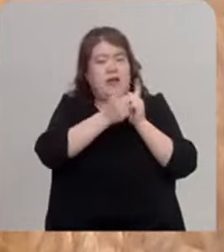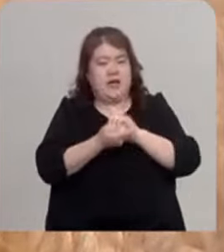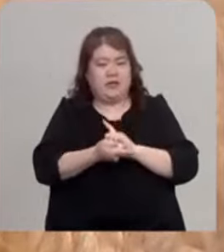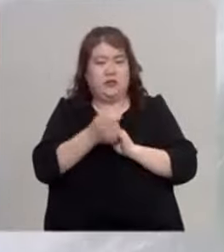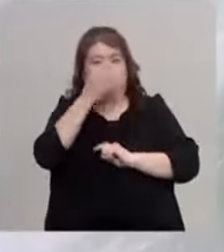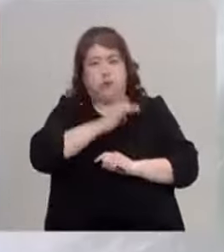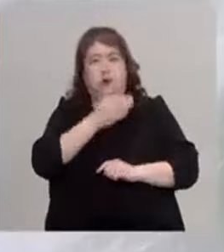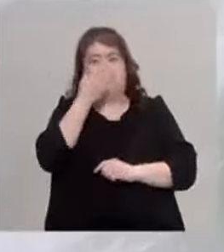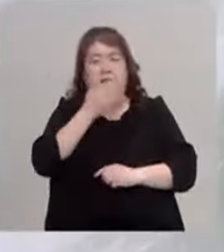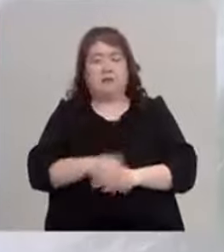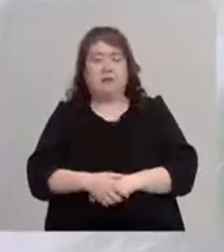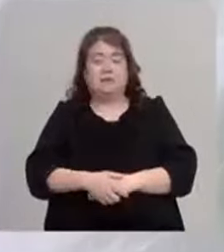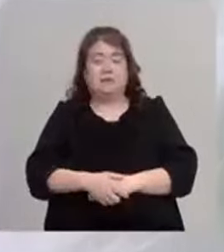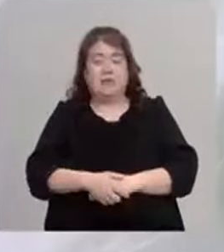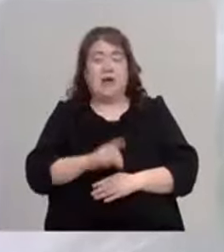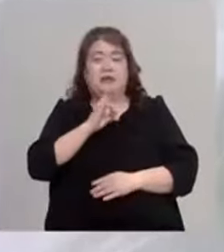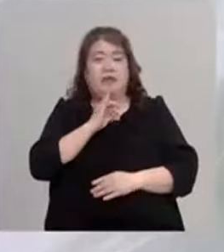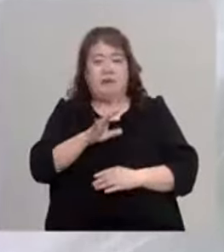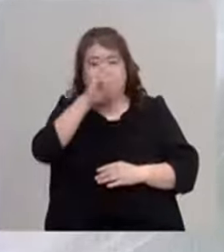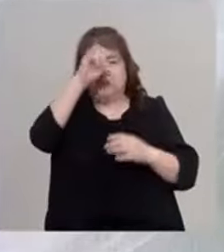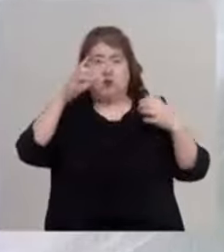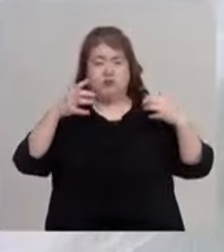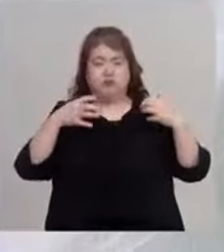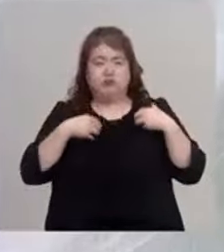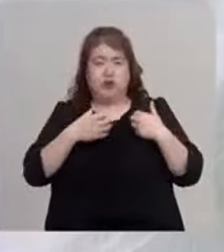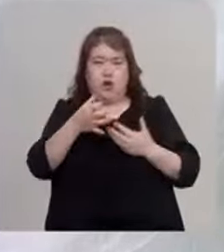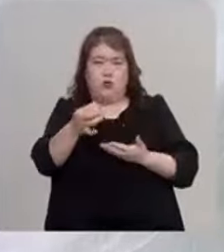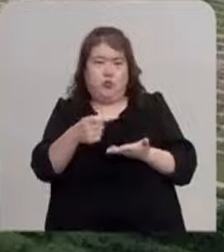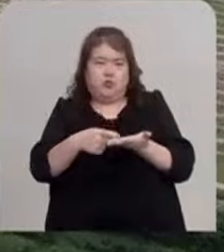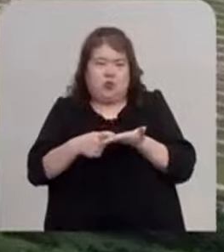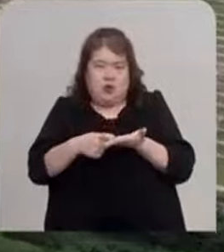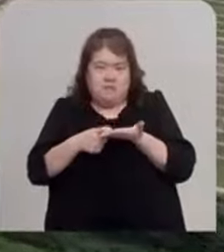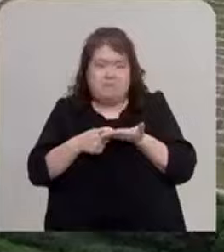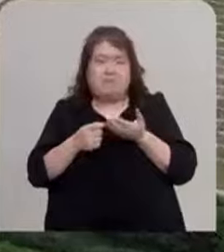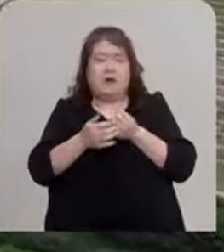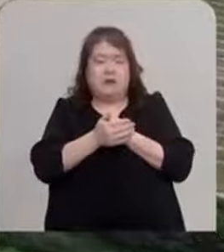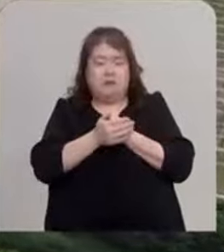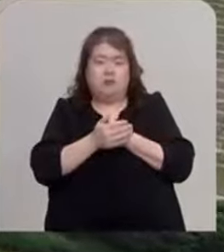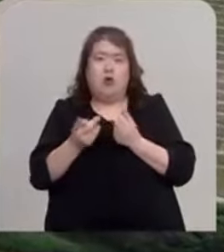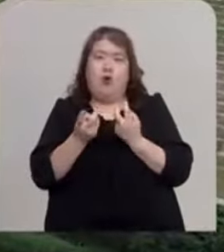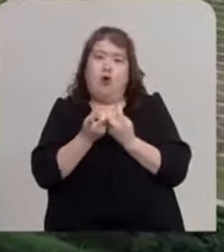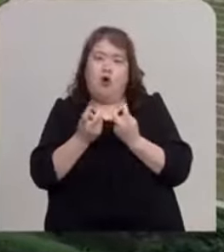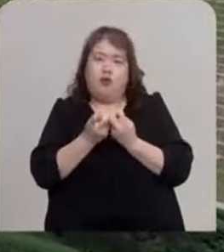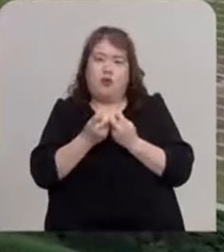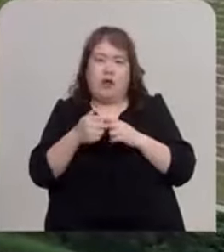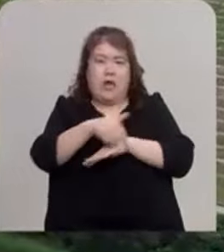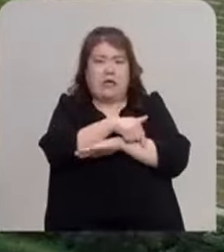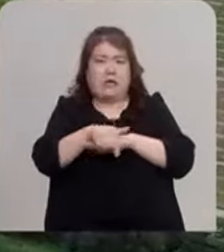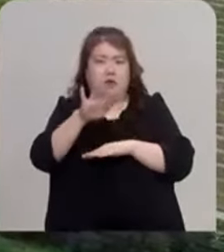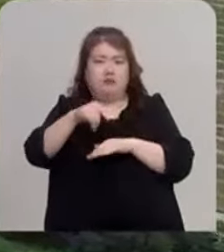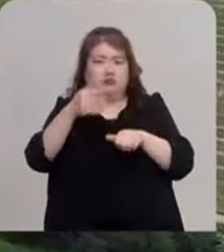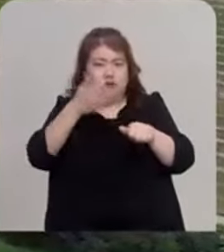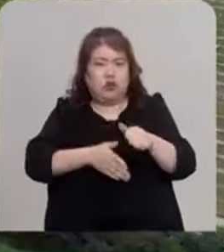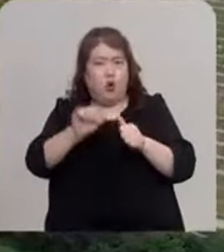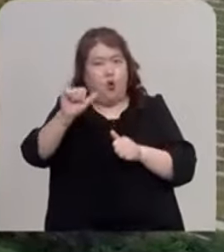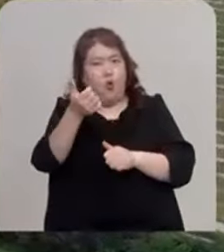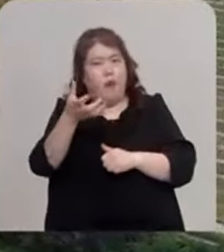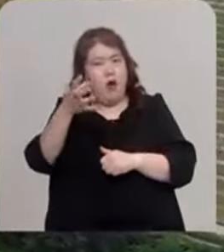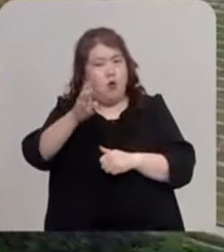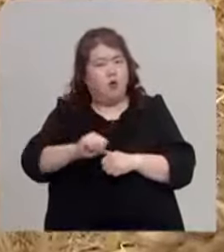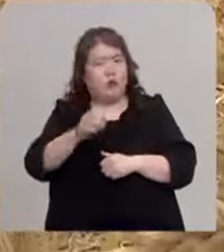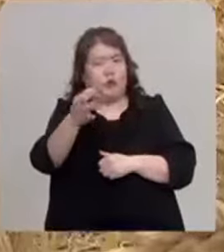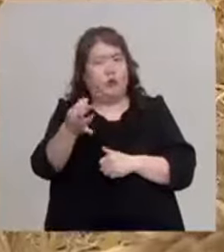수가 있겠습니다 다만 정부의 긴축 재정 기조가 여전한 가운데 어떻게 기재부를 설득해 500억원대 국비를